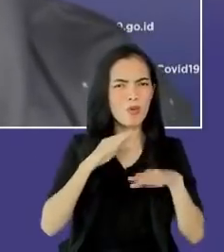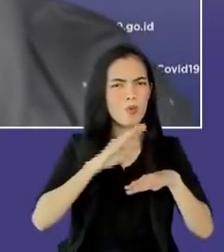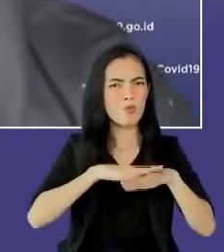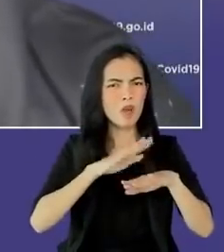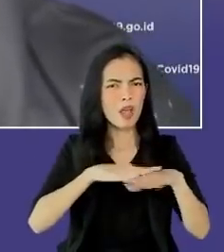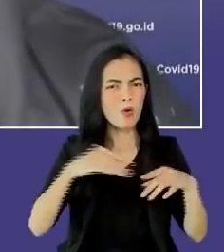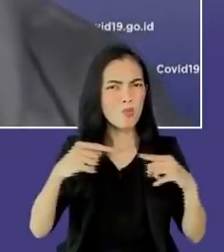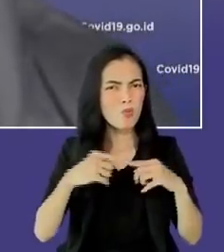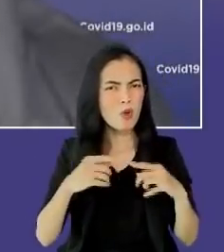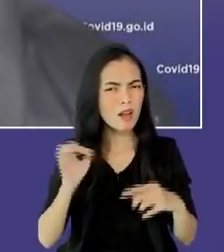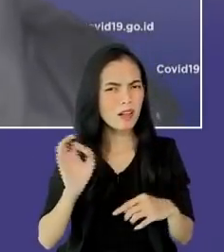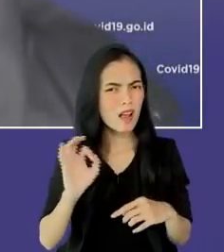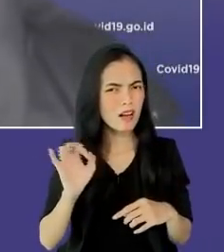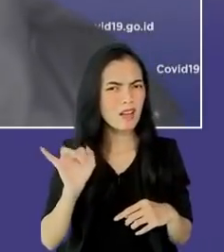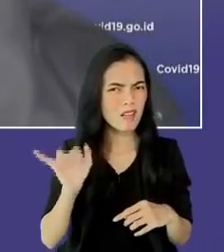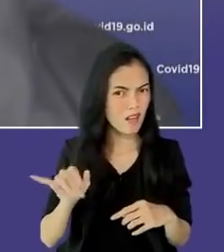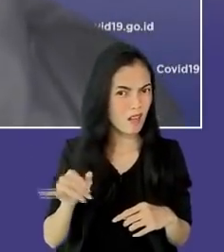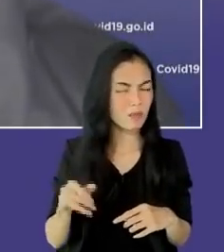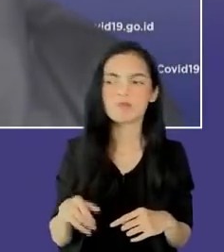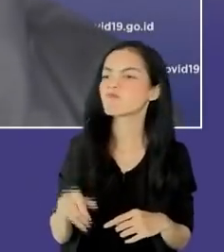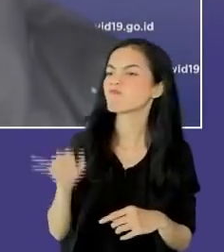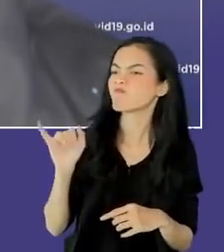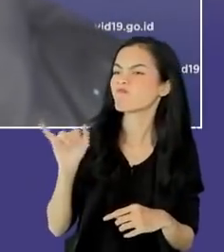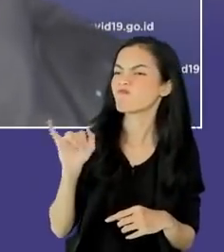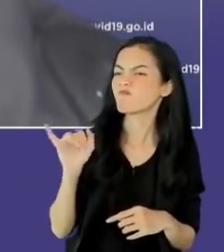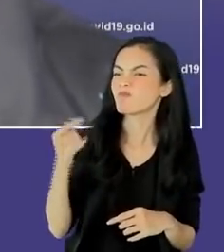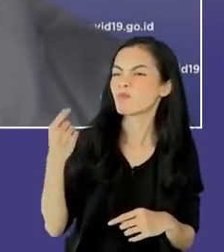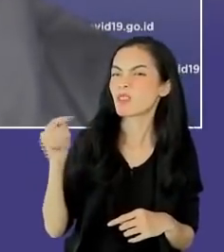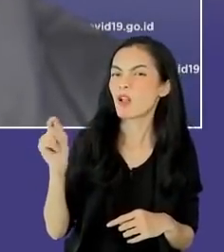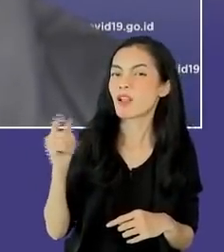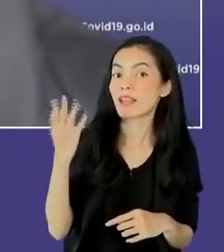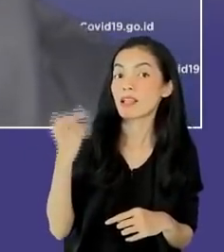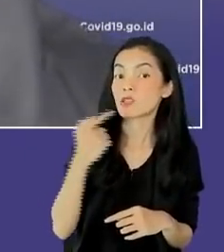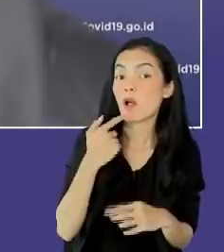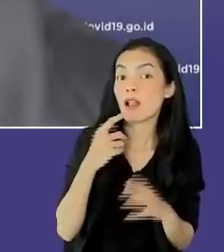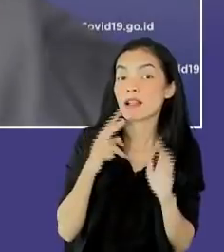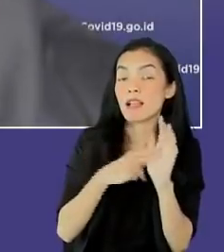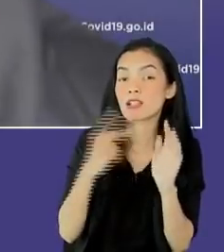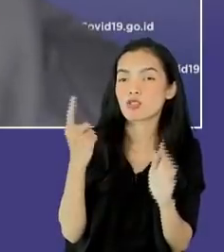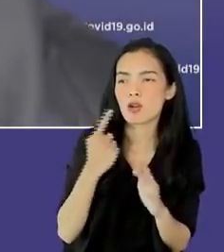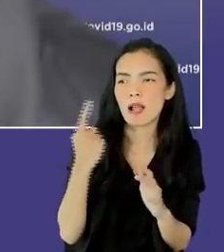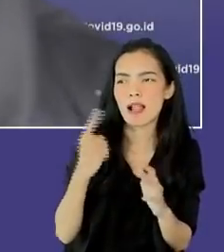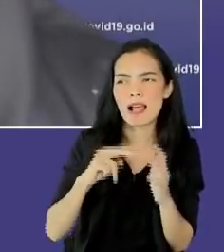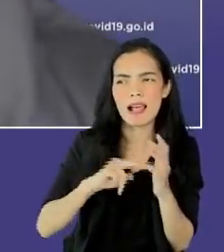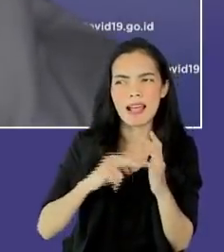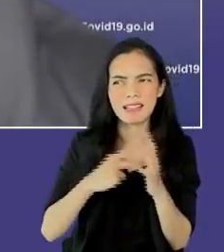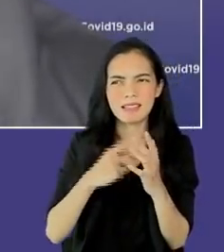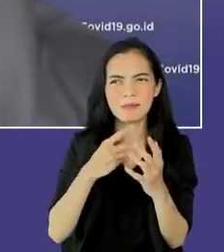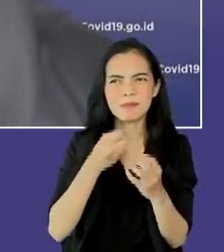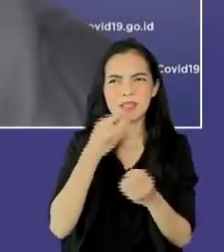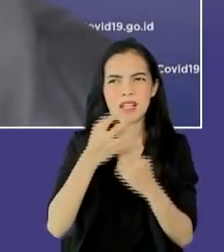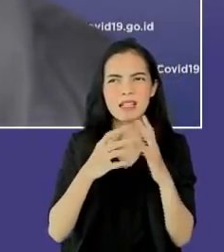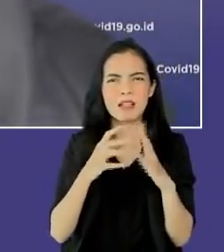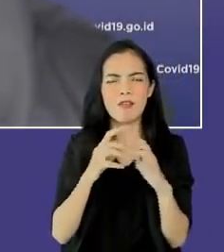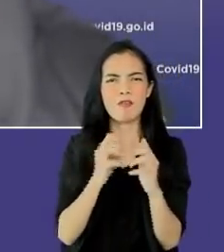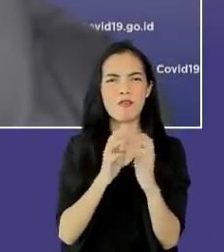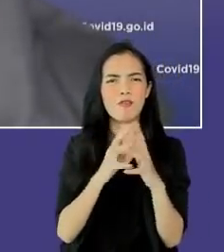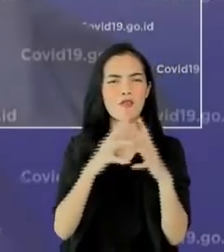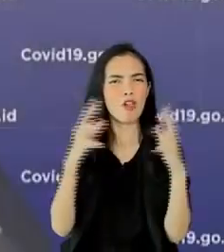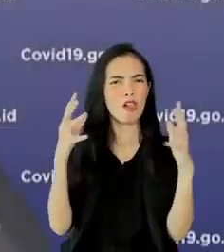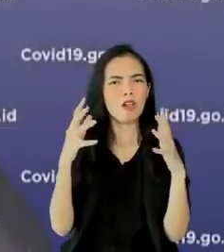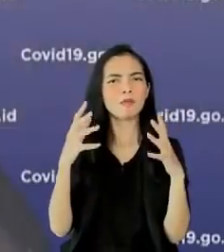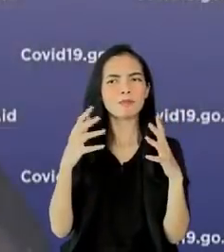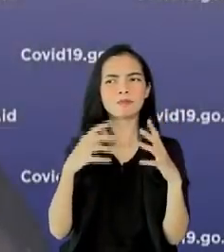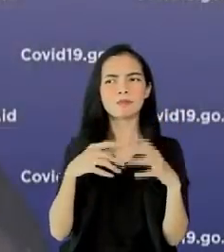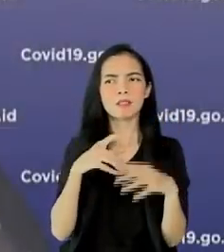ya. Lanjut Dokter Dewi. Kalau tadi kita sudah bercerita di level nasional, ini kan gambarannya berarti utuh gitu ya, nasional. Next